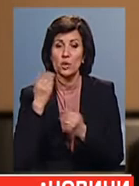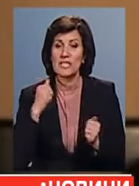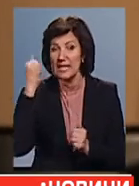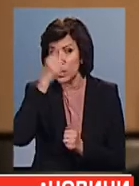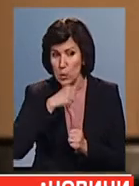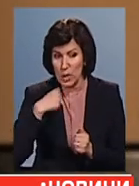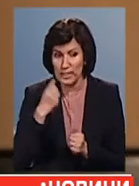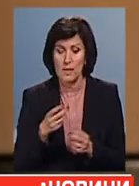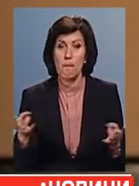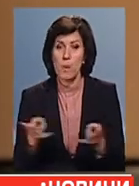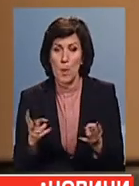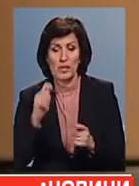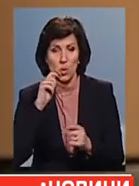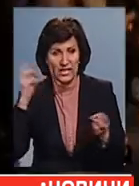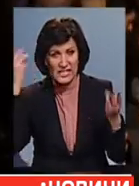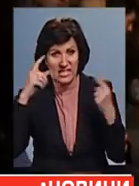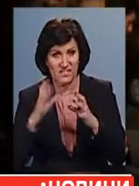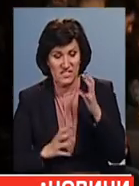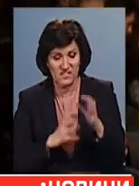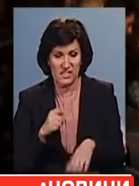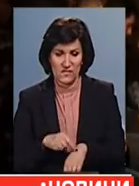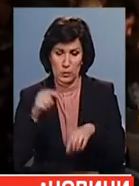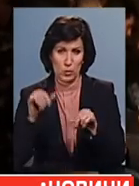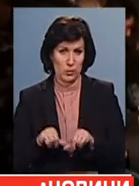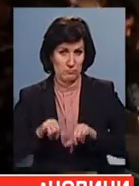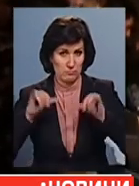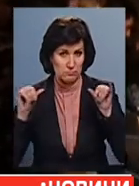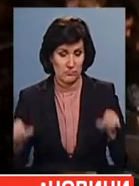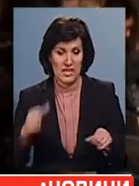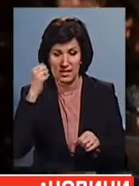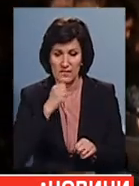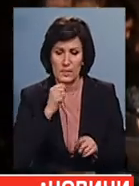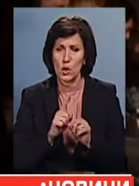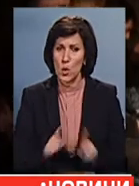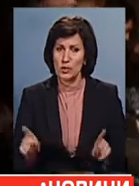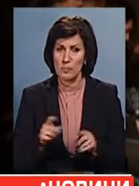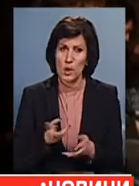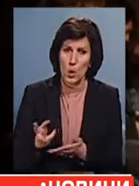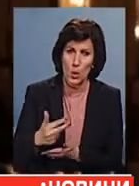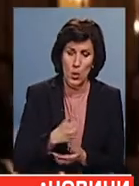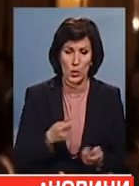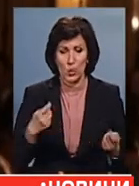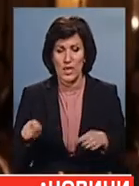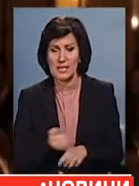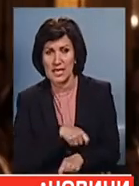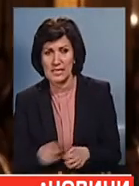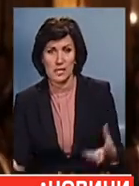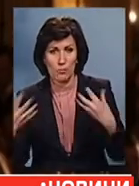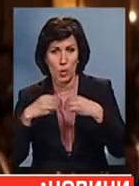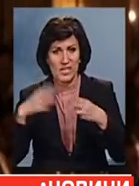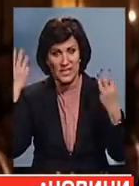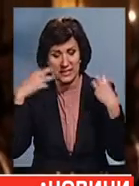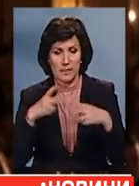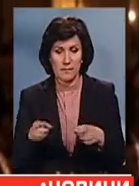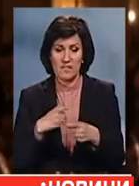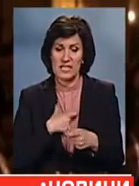роки попит на українських дизайнерів у світі відчутно зріс. Зокрема, завдяки особливостям крою, тканин, поєднання стилів, вони